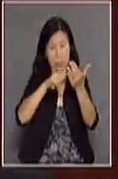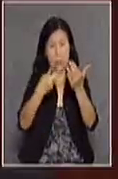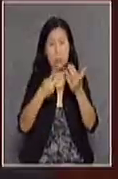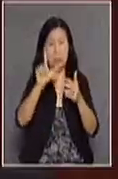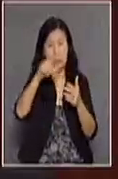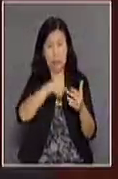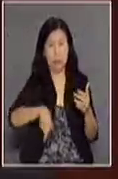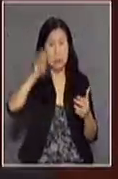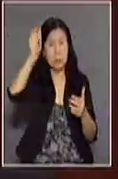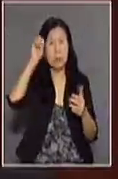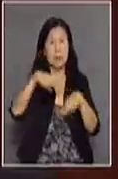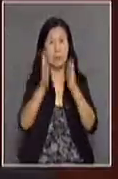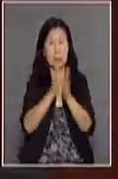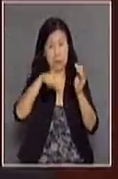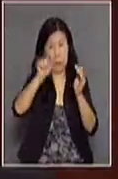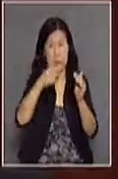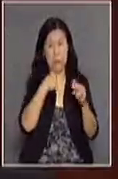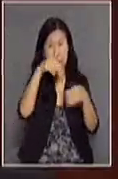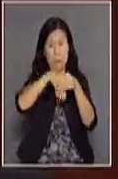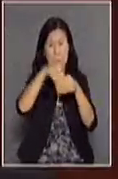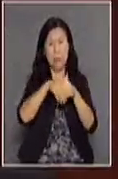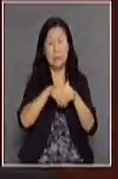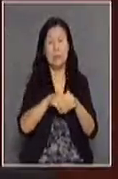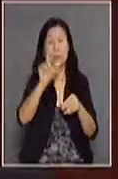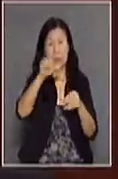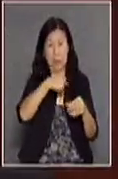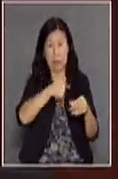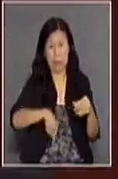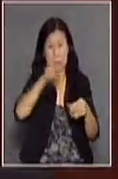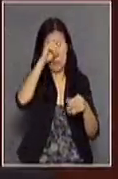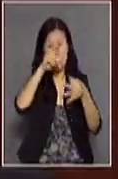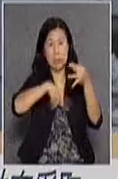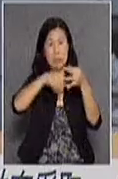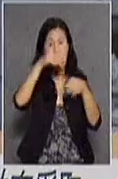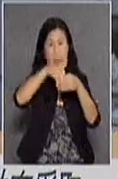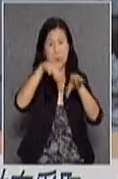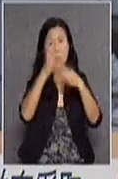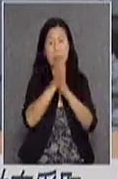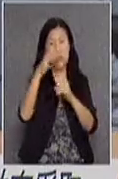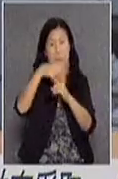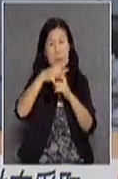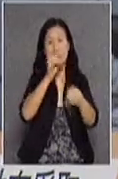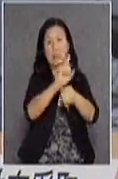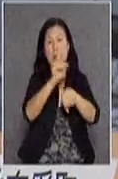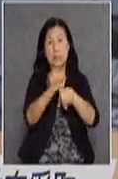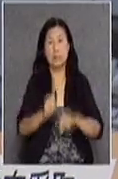議員動議的修正案，予以通過。現在付諸表決。梁國雄議員要求記名表決，表決鐘響一分鐘。